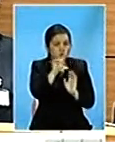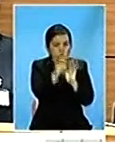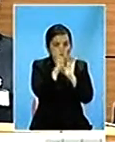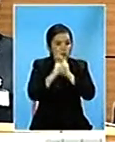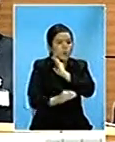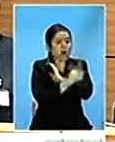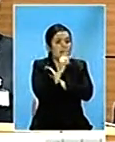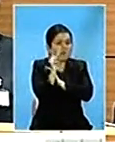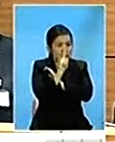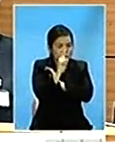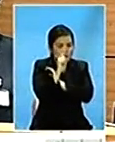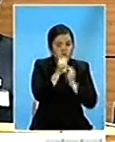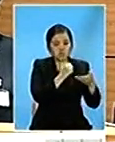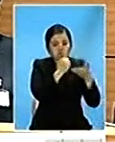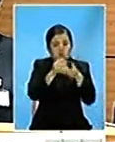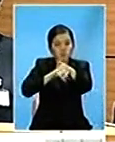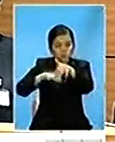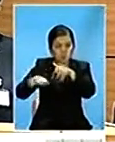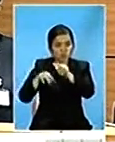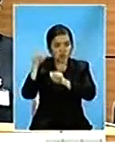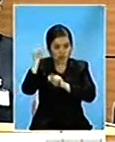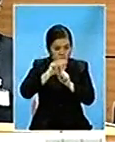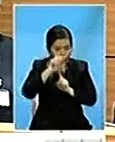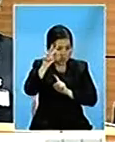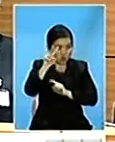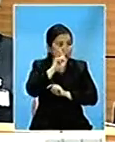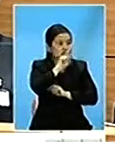สเมื่อไหร่ครับที่พี่น้องผมจะได้ครับคำถามที่สองครับ